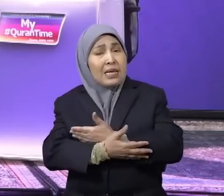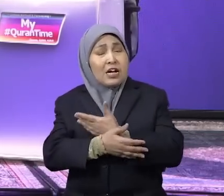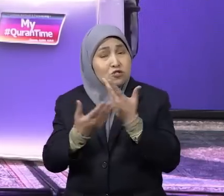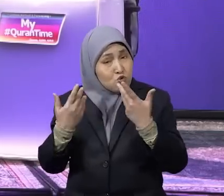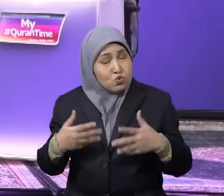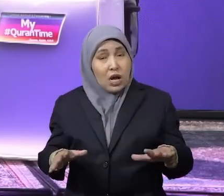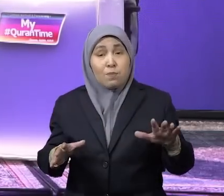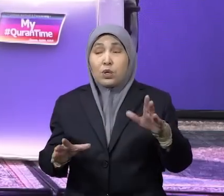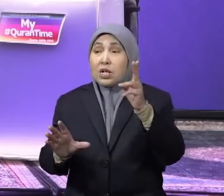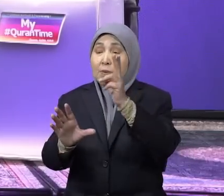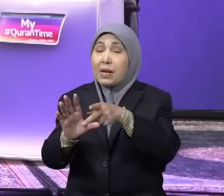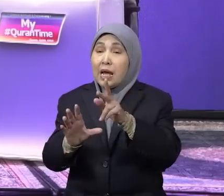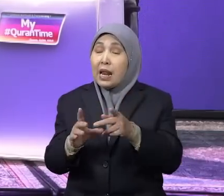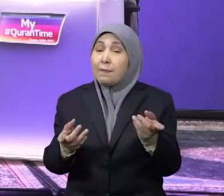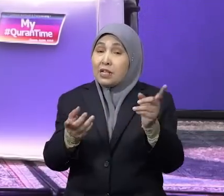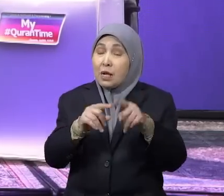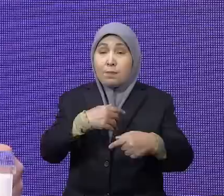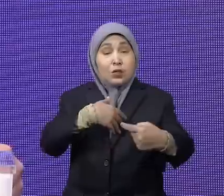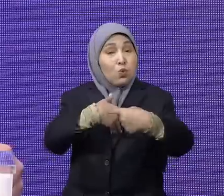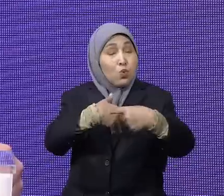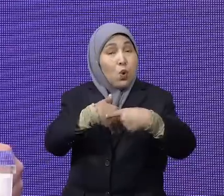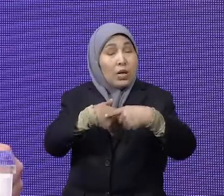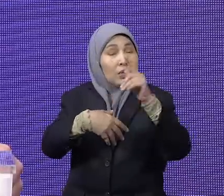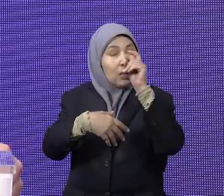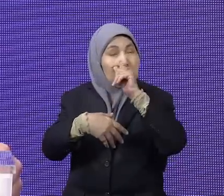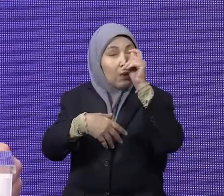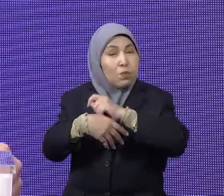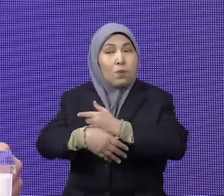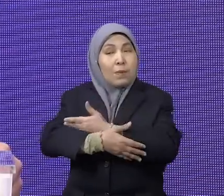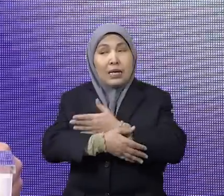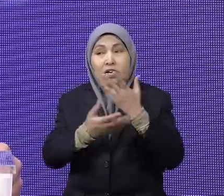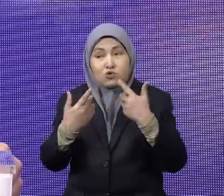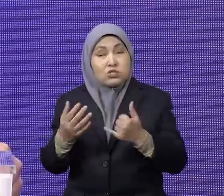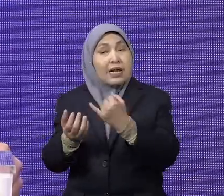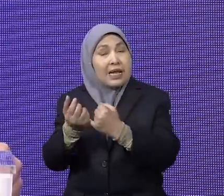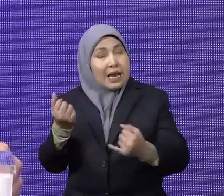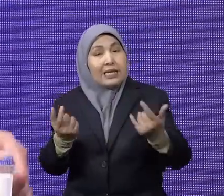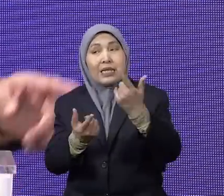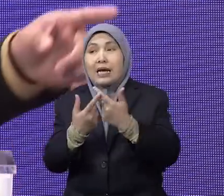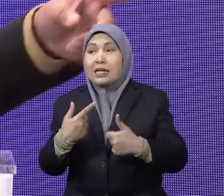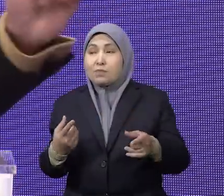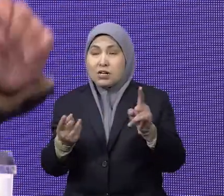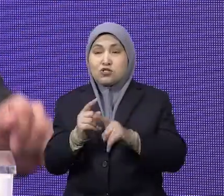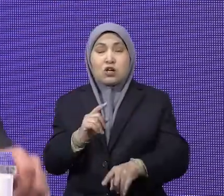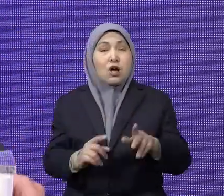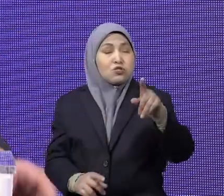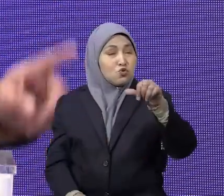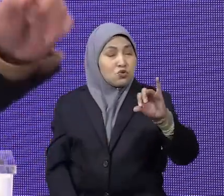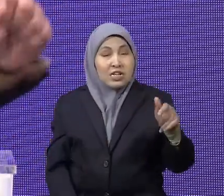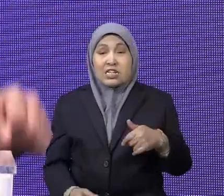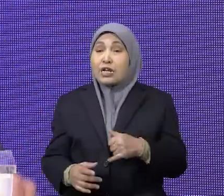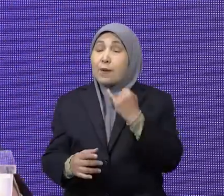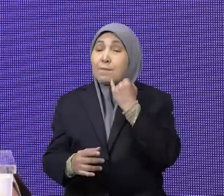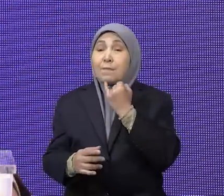bayi yang telah pun terlibat dalam peristiwa pertuduhan yang palsu, iaitulah bayi yang telah pun dilahirkan daripada peristiwa Juraish